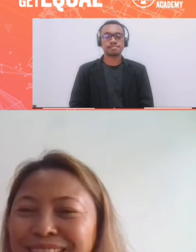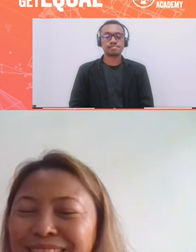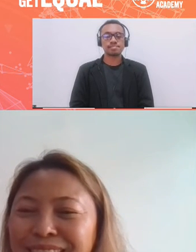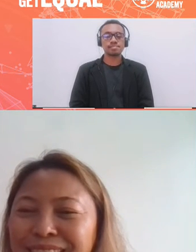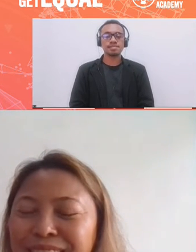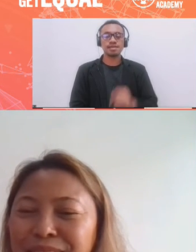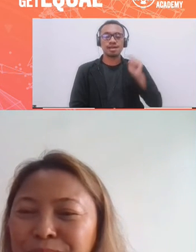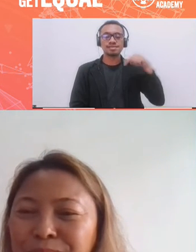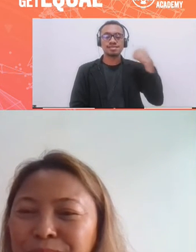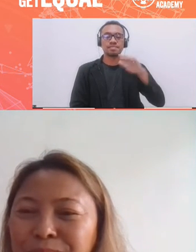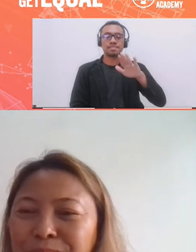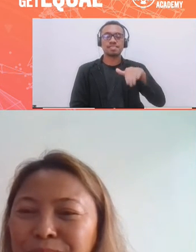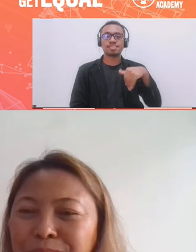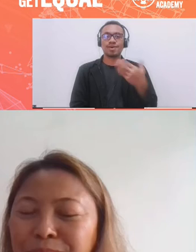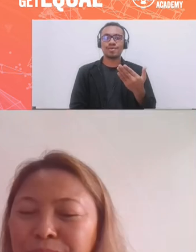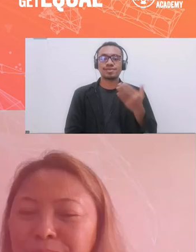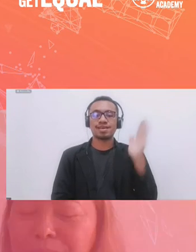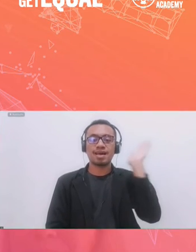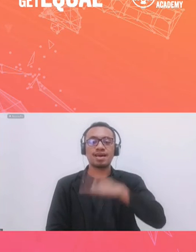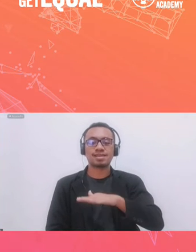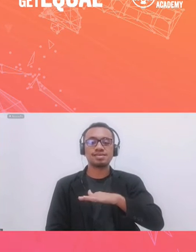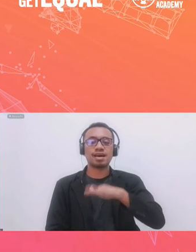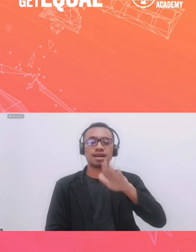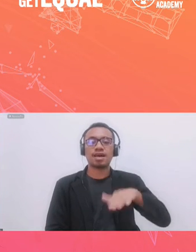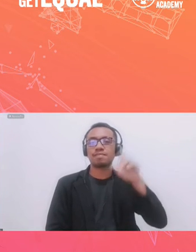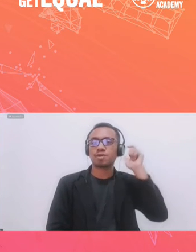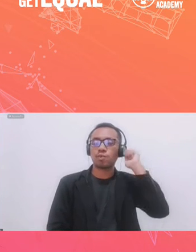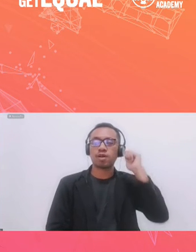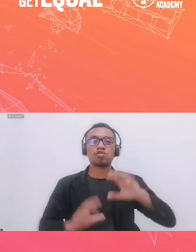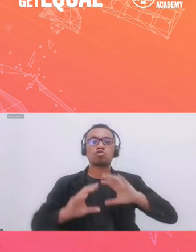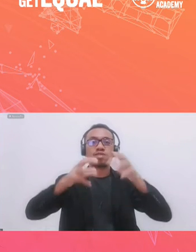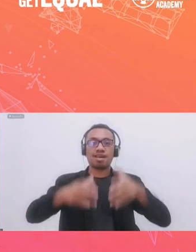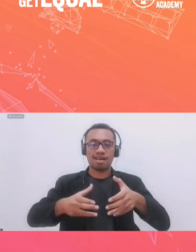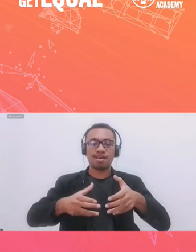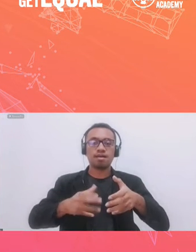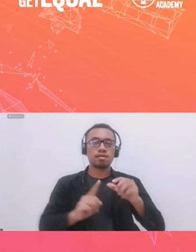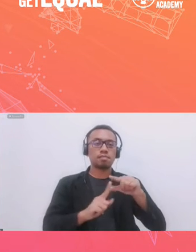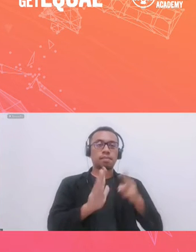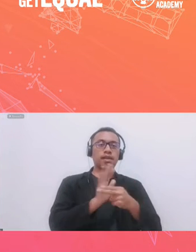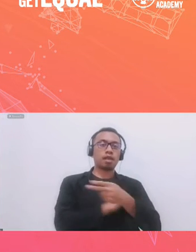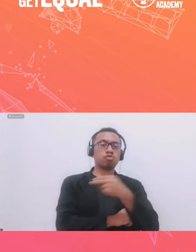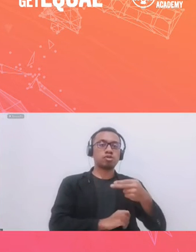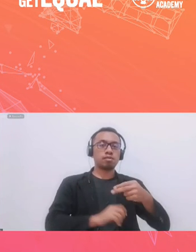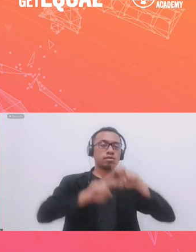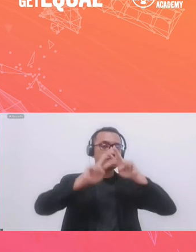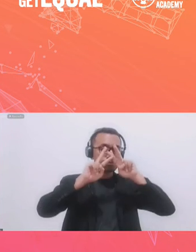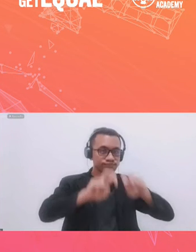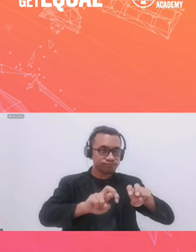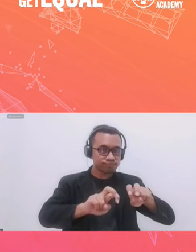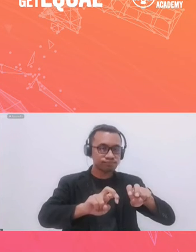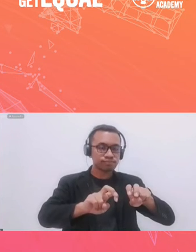Setiap tahun dalam menyambut International Days of the Girls, PRAI Indonesia mengadakan riset yang disebut State of the World's